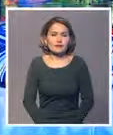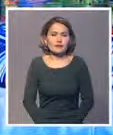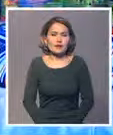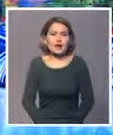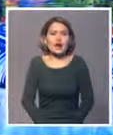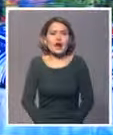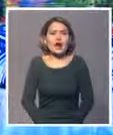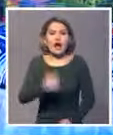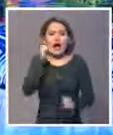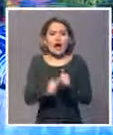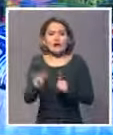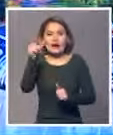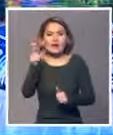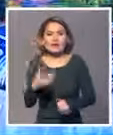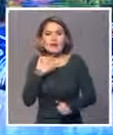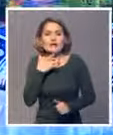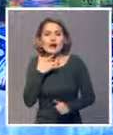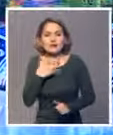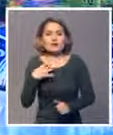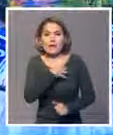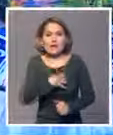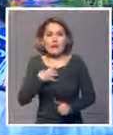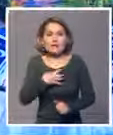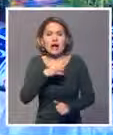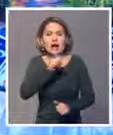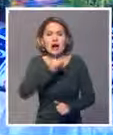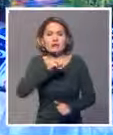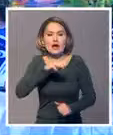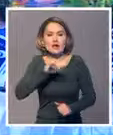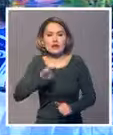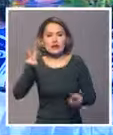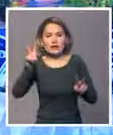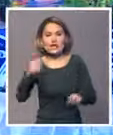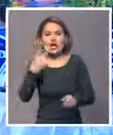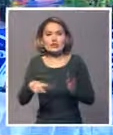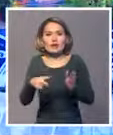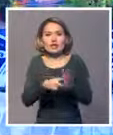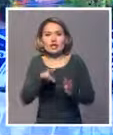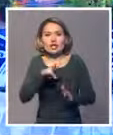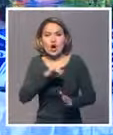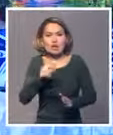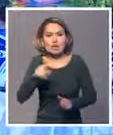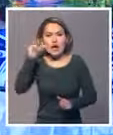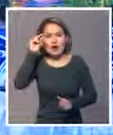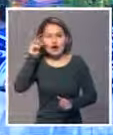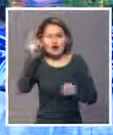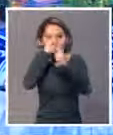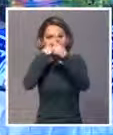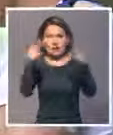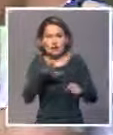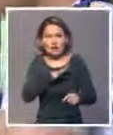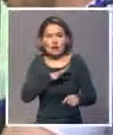Әргімнің дауысы маңызды. Атамекен ұлттық кәсіпкерлер палатасы 27 наурызда осындай акция жариялаған еді. Осы бастаманы бүгін